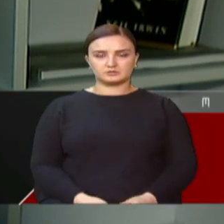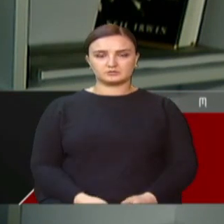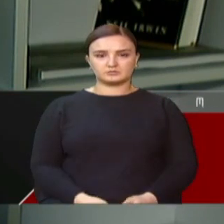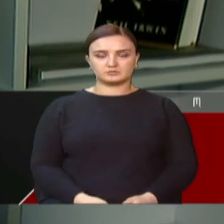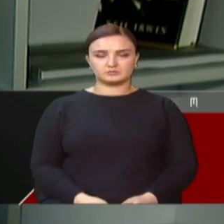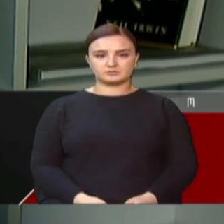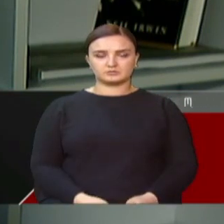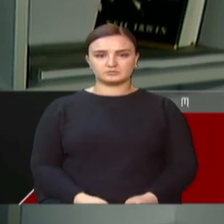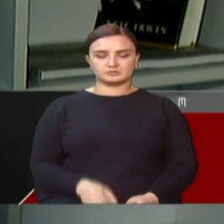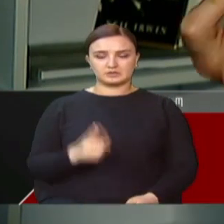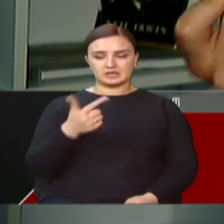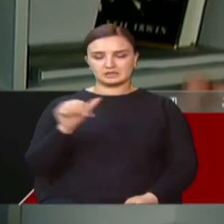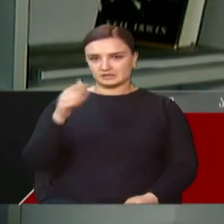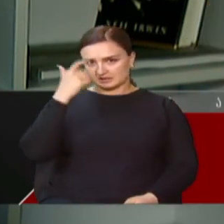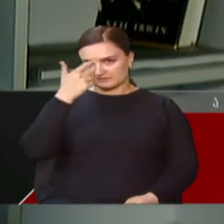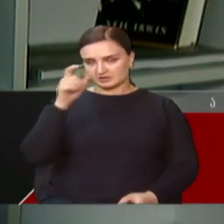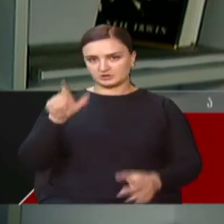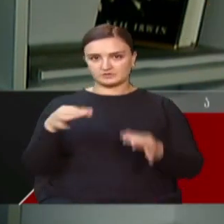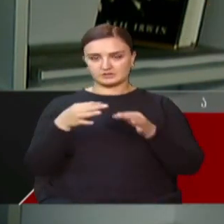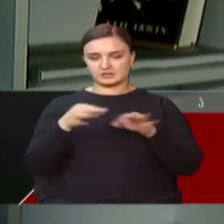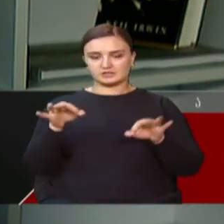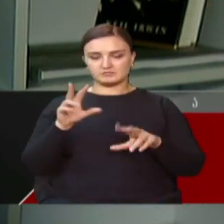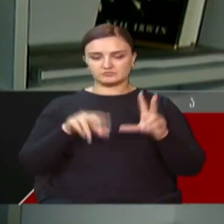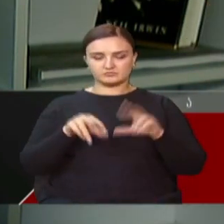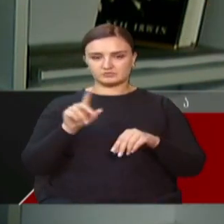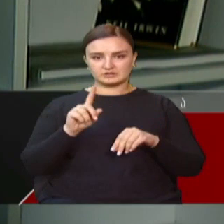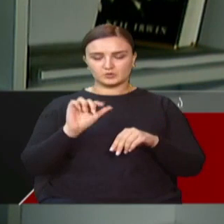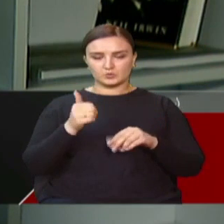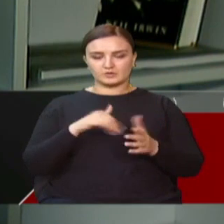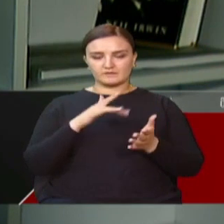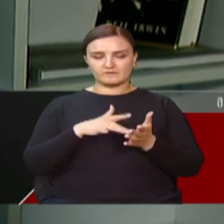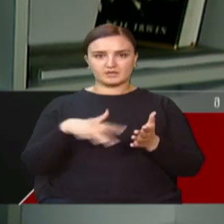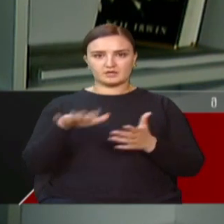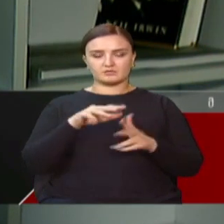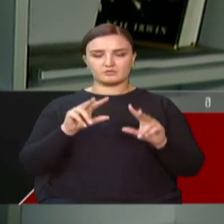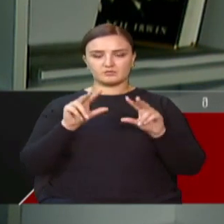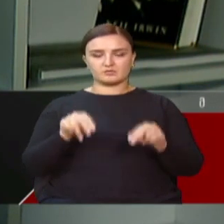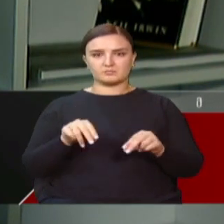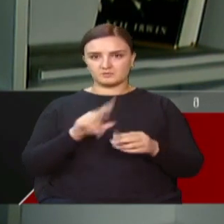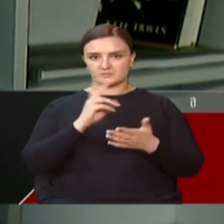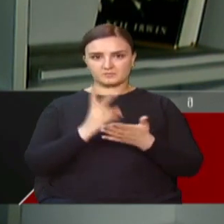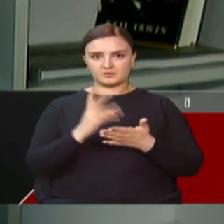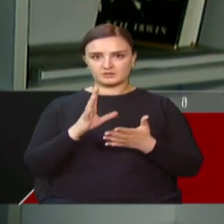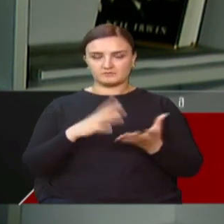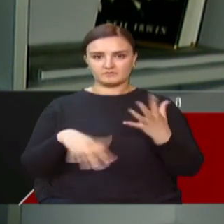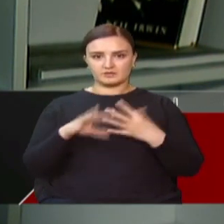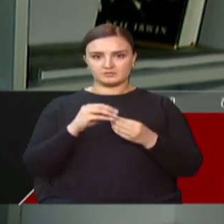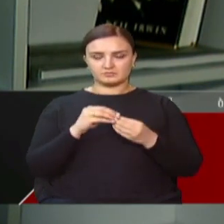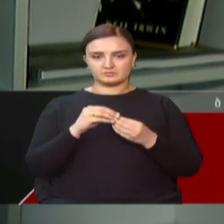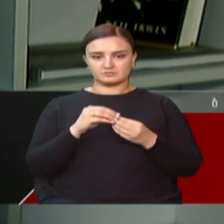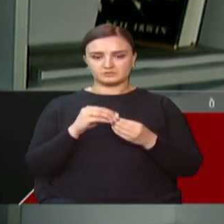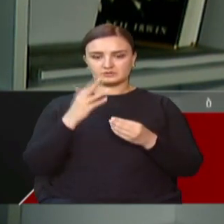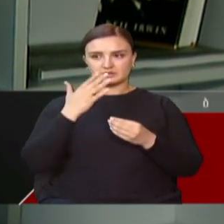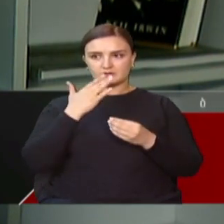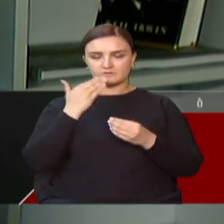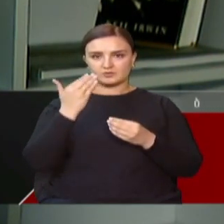ხალხს გარდა ბიზნეს გაშვებისა, აი პრაქტიკულად რა ასპირდება, როგორ ქვეყანას ასპირდება. ამ ყველაფრის მიუხედავად მე მგონია, რომ